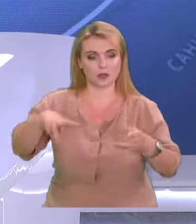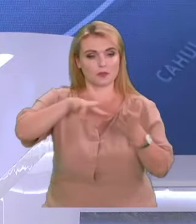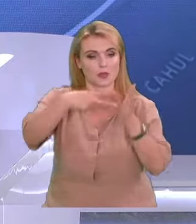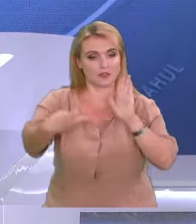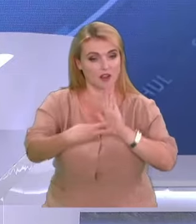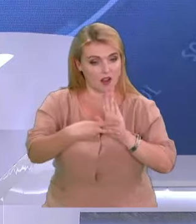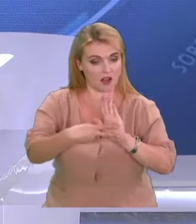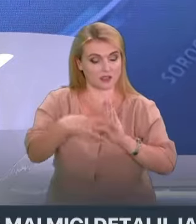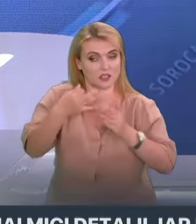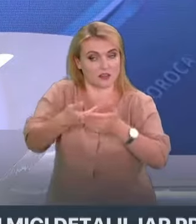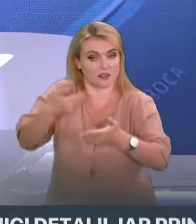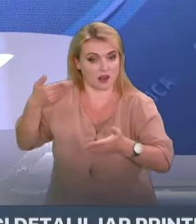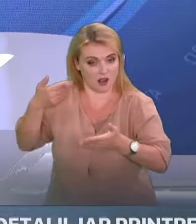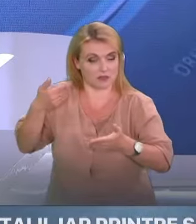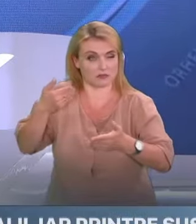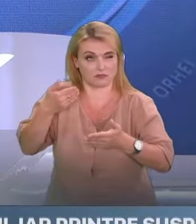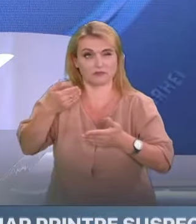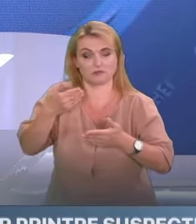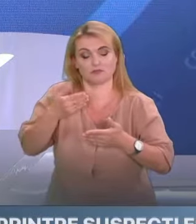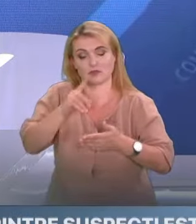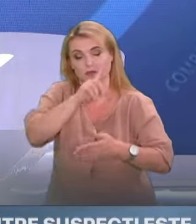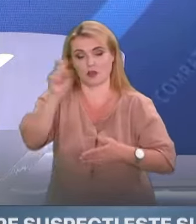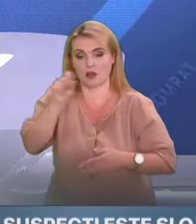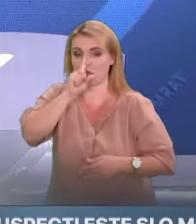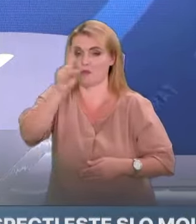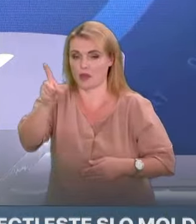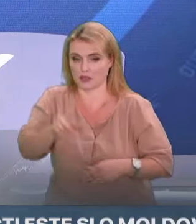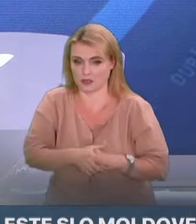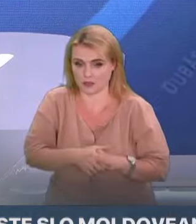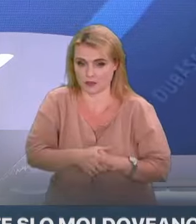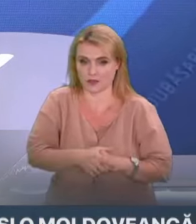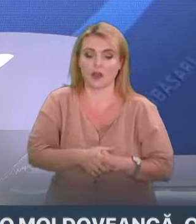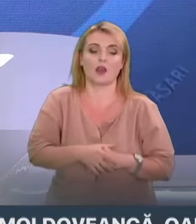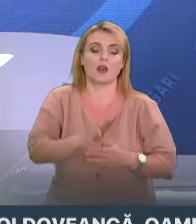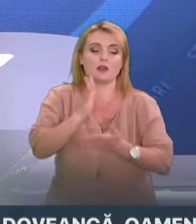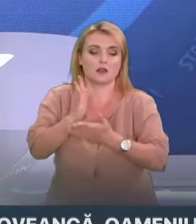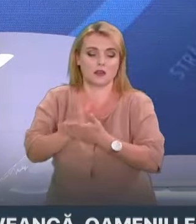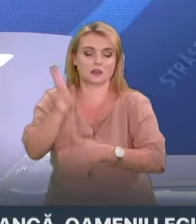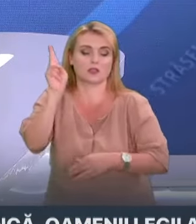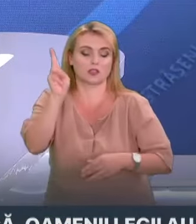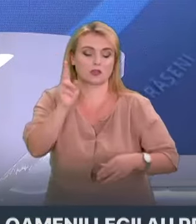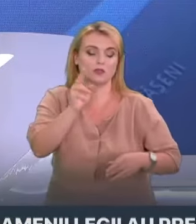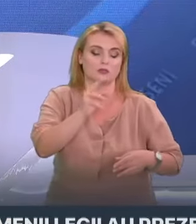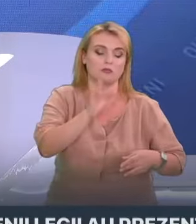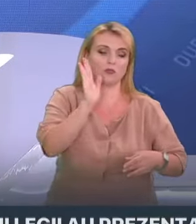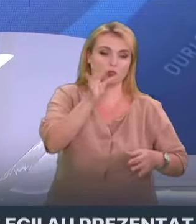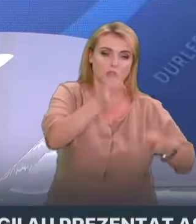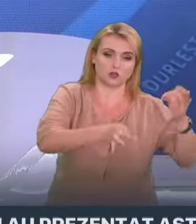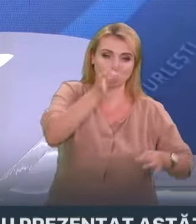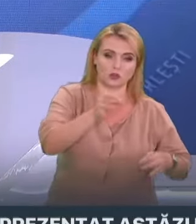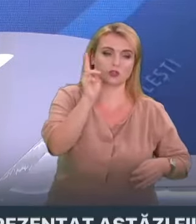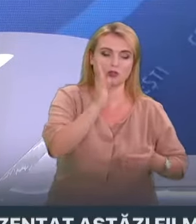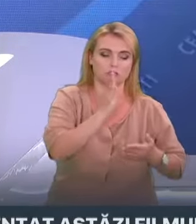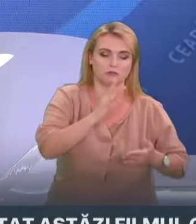O crimă planificată timp de aproape o lună până în cele mai mici detalii, iar printre suspecții este și o moldoveancă. Oamenii legii